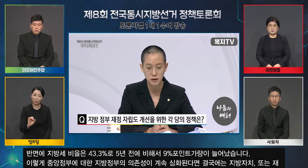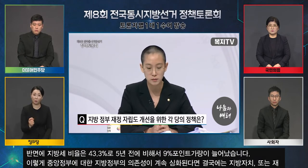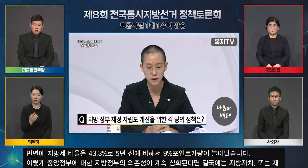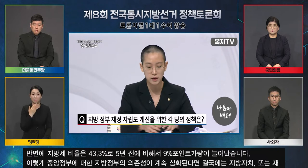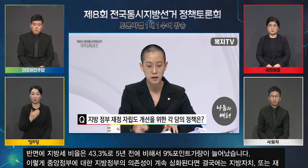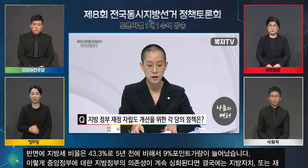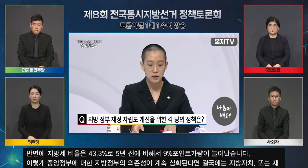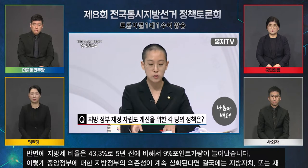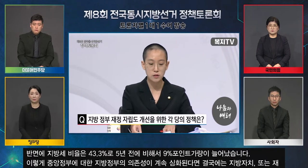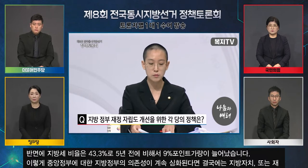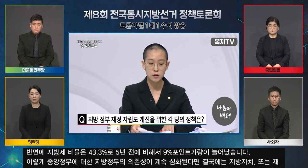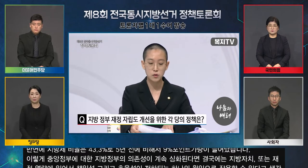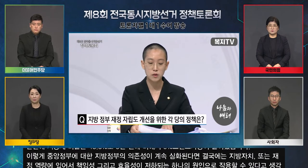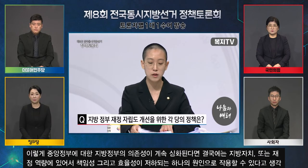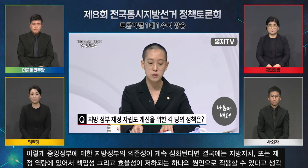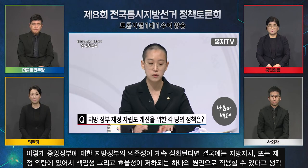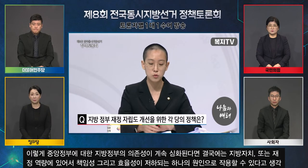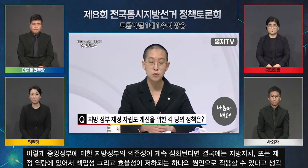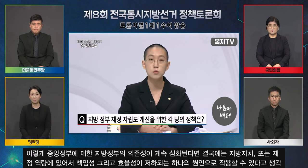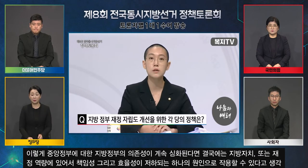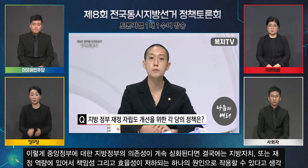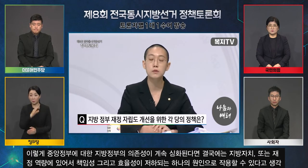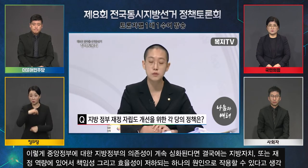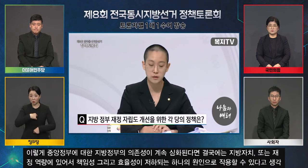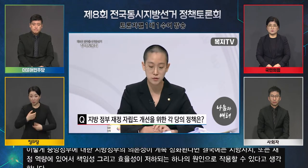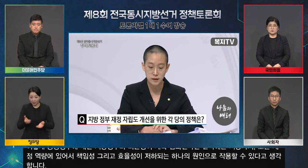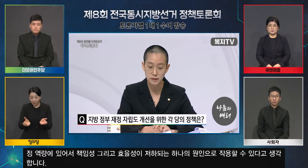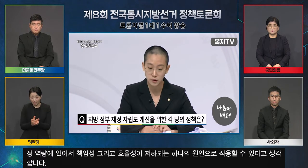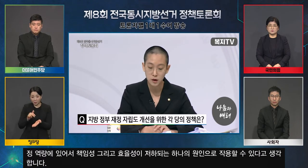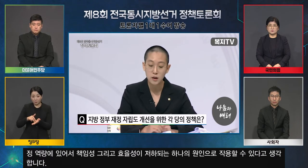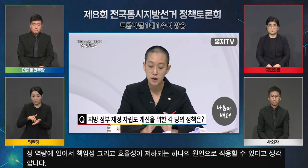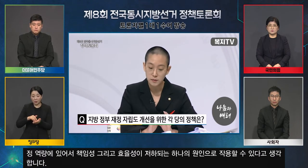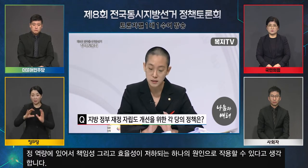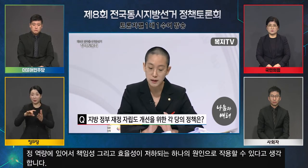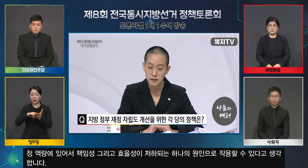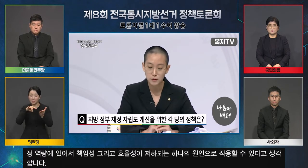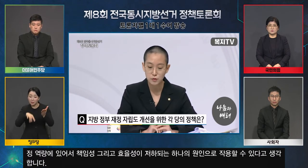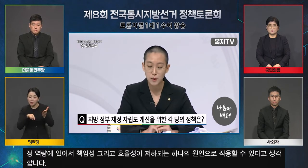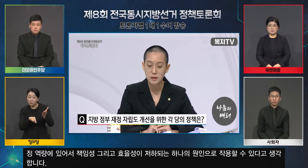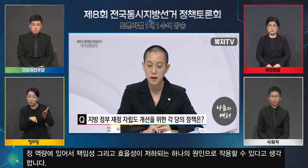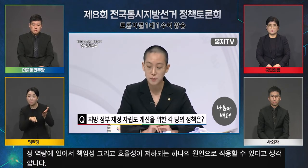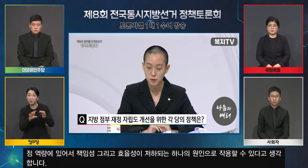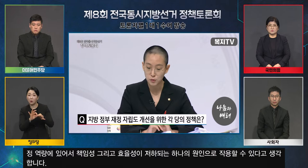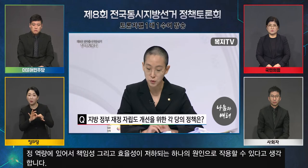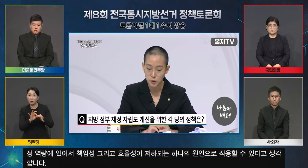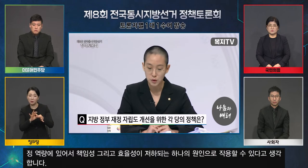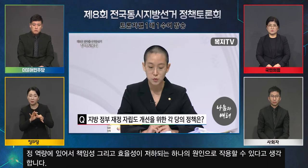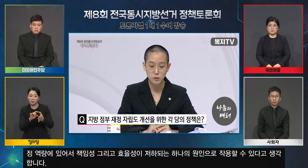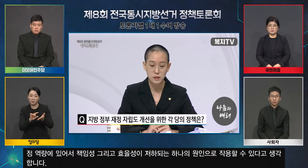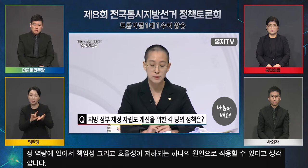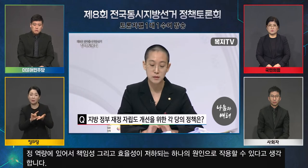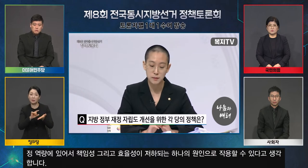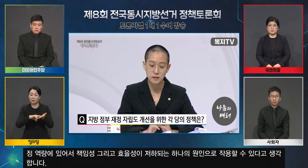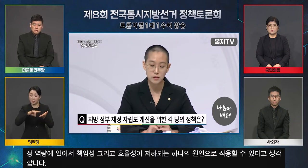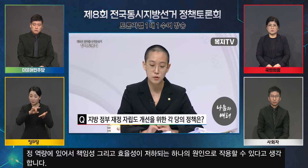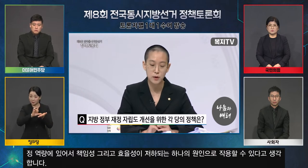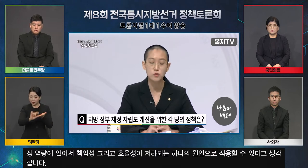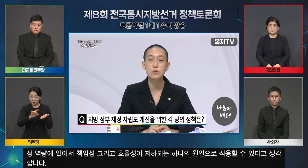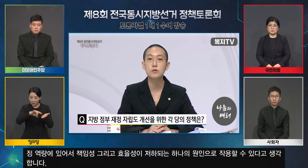수 있다고 생각합니다. 그렇기 때문에 정의당은 총조세 비율 가운데에서 지방세 비중을 확대하면서도 또